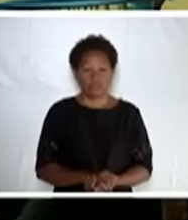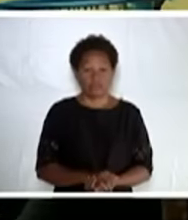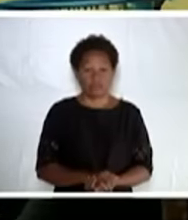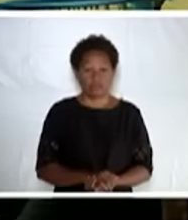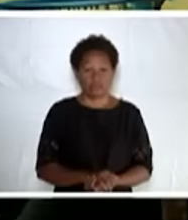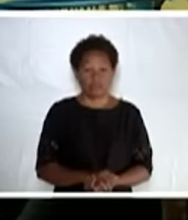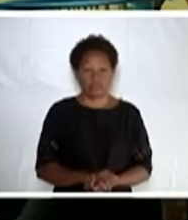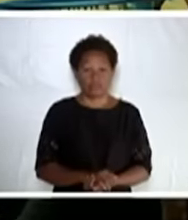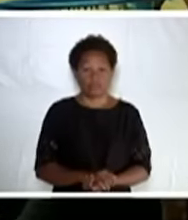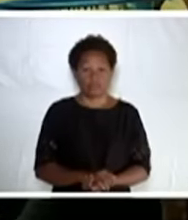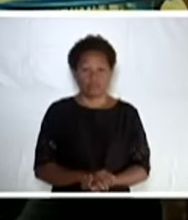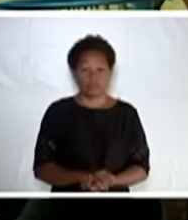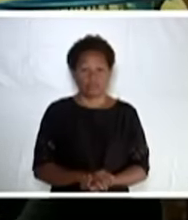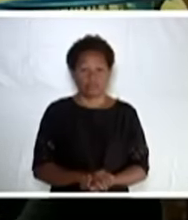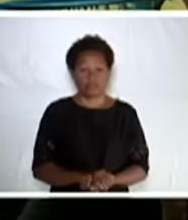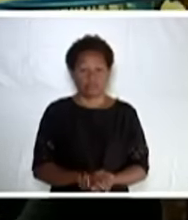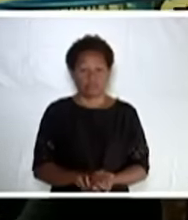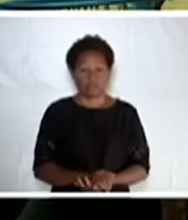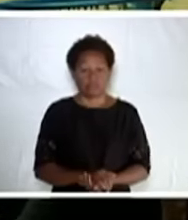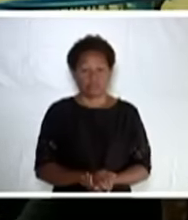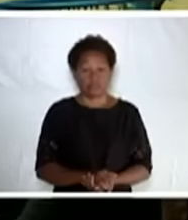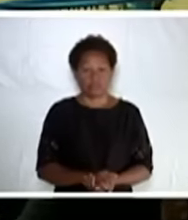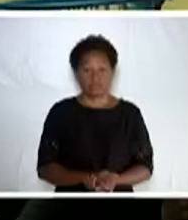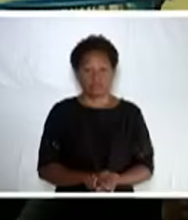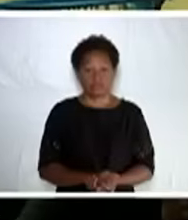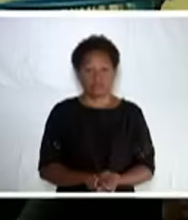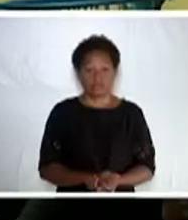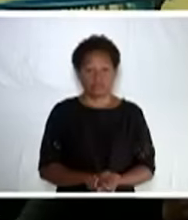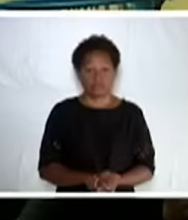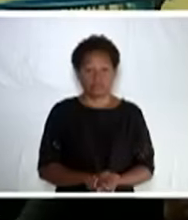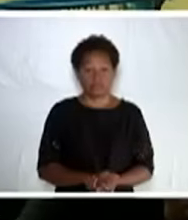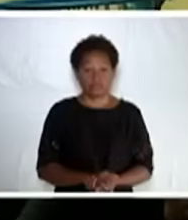करें और इनका भी सम्मान करें।